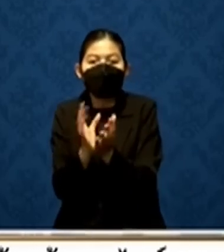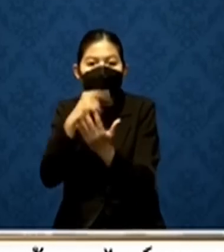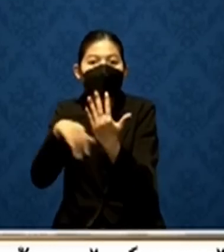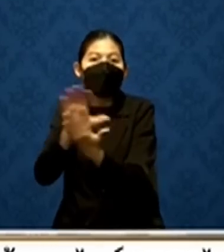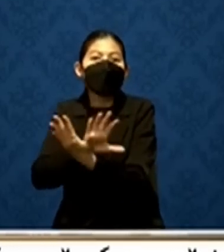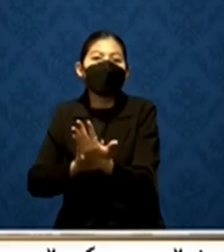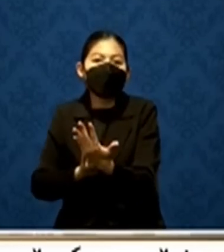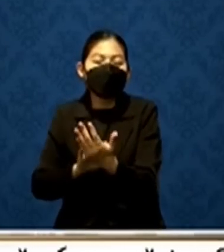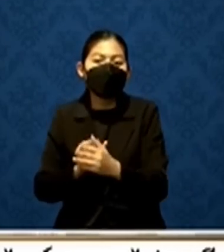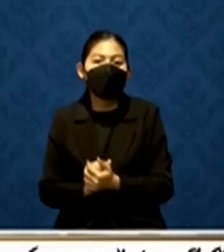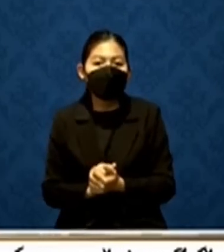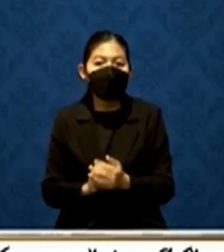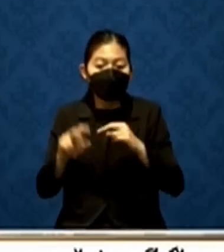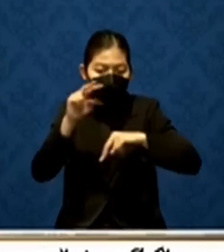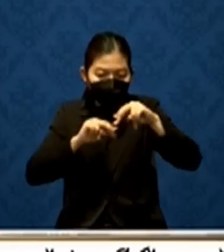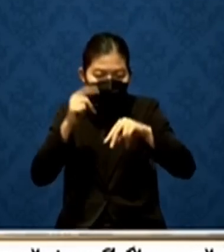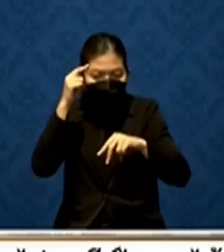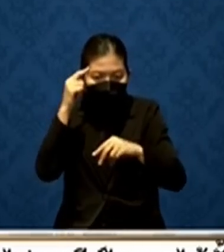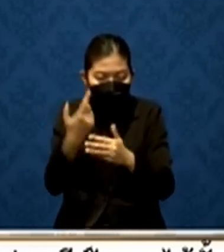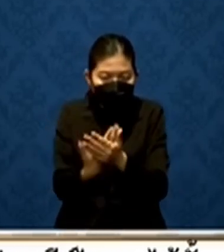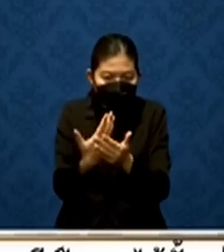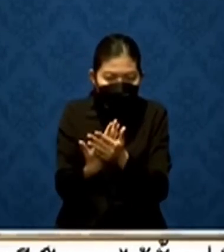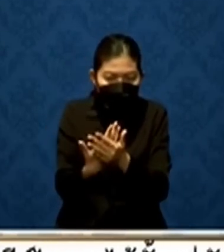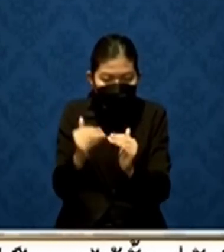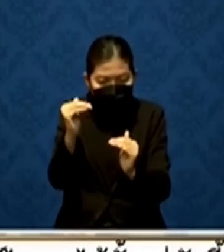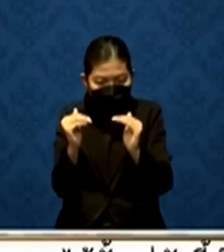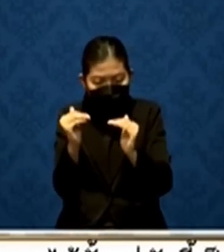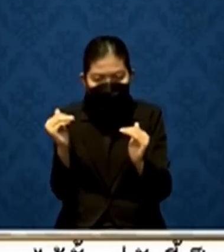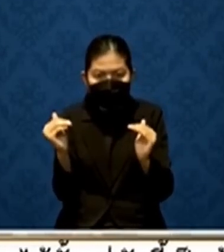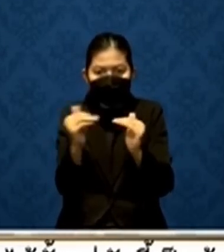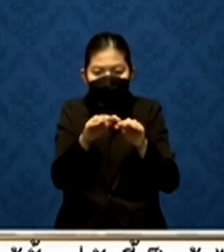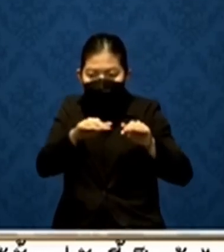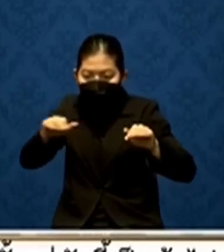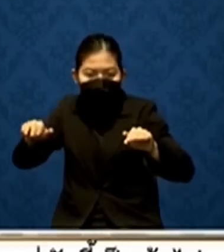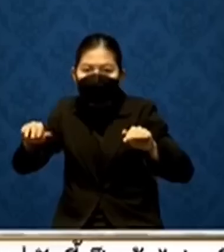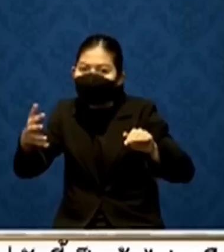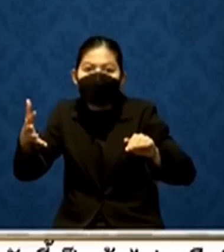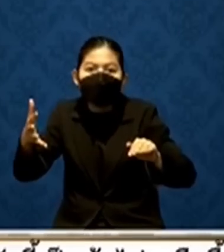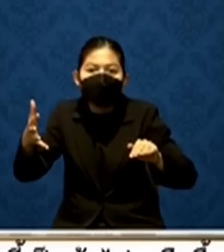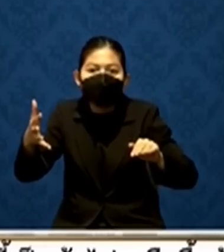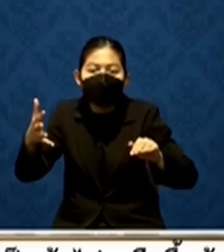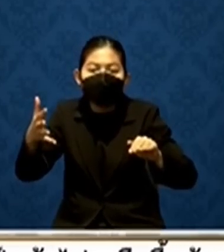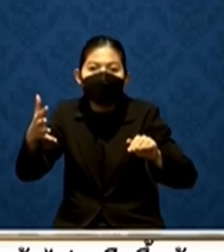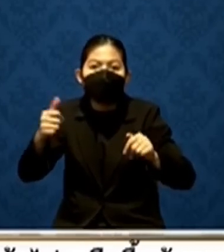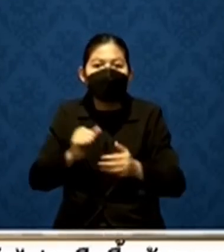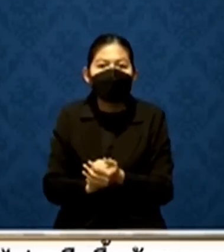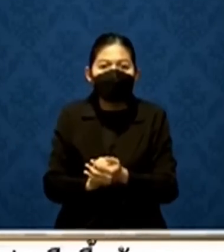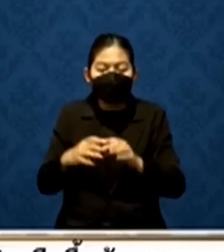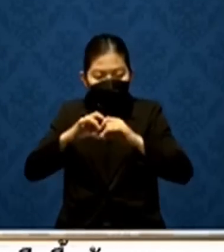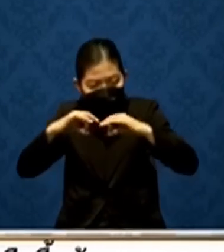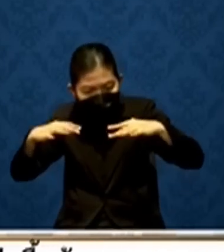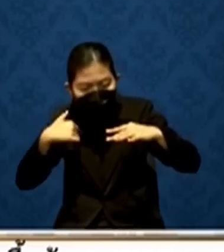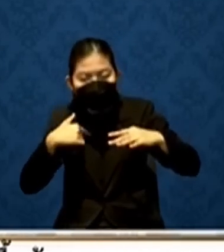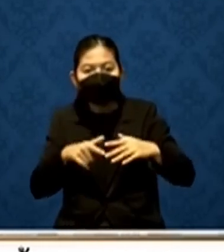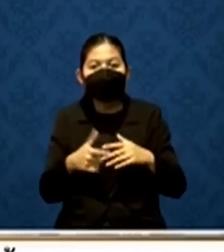ไม่ดูแลให้เกิดการแข่งขันราคาอย่างเป็นธรรมมีผลประโยชน์ทับซ้อนและกระทำการขัดกันแห่งผล